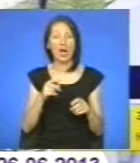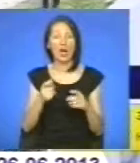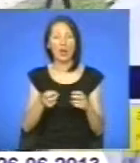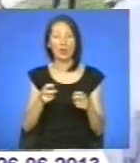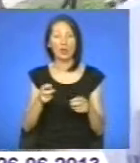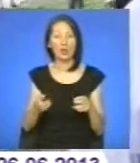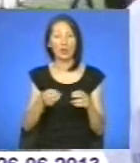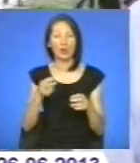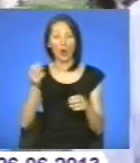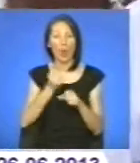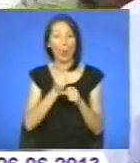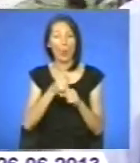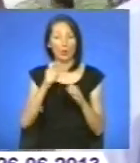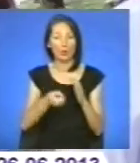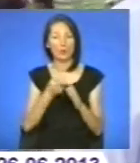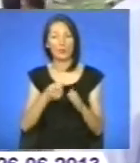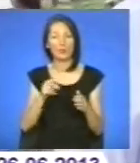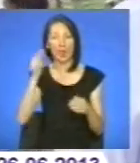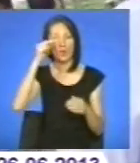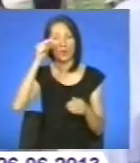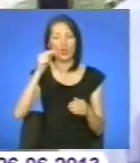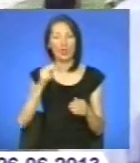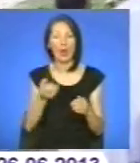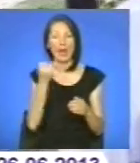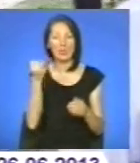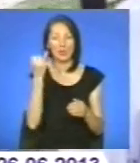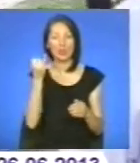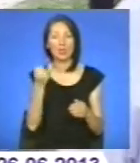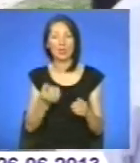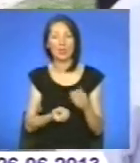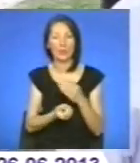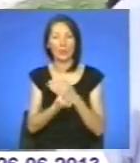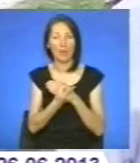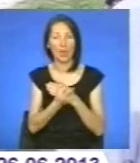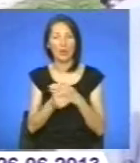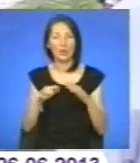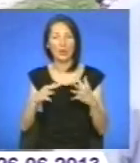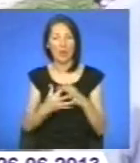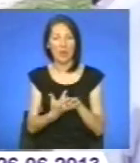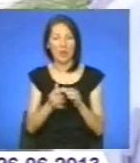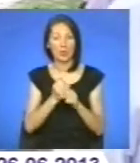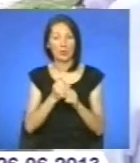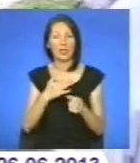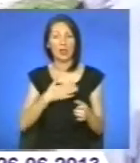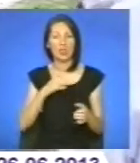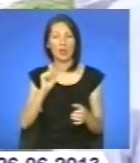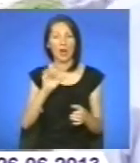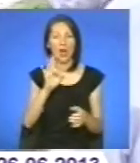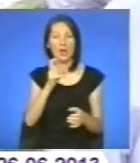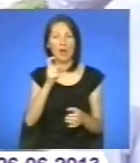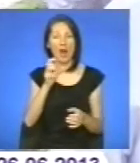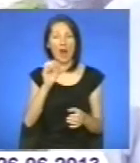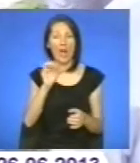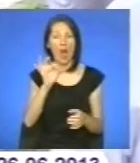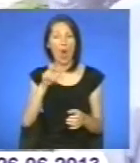власне, історичні витоки села. Працювали в нас археологи, які знайшли дуже цінні не лише для